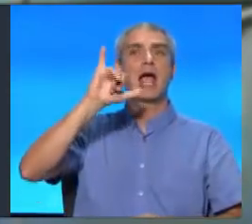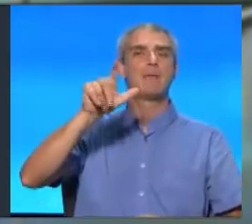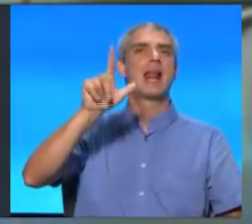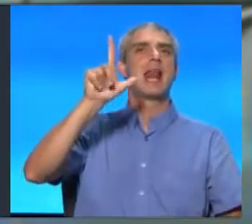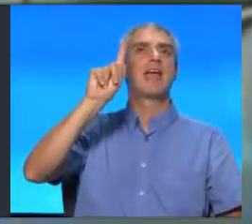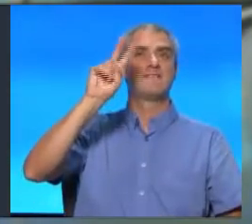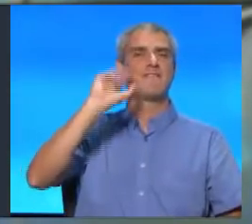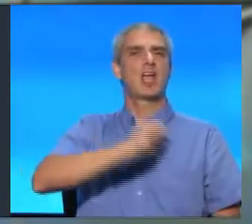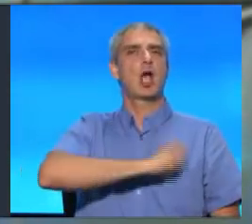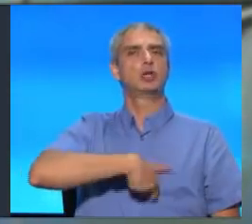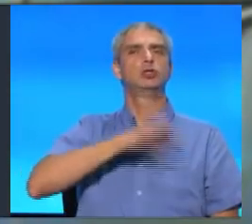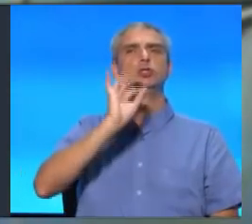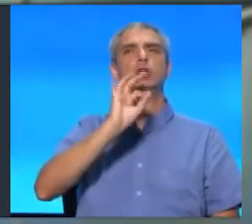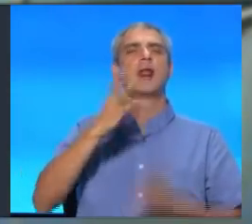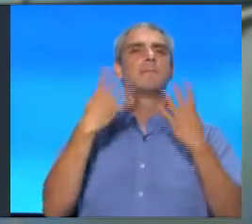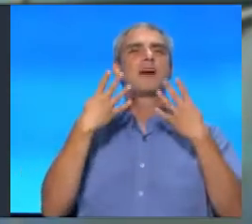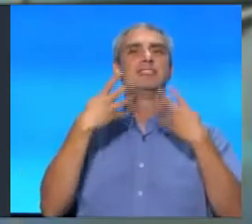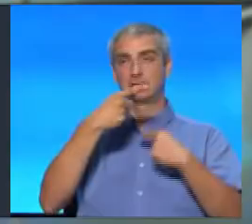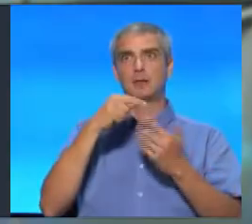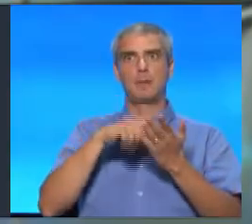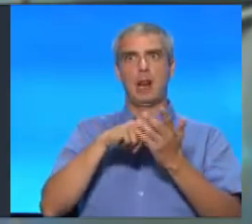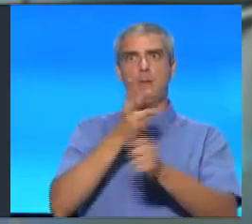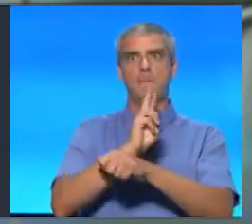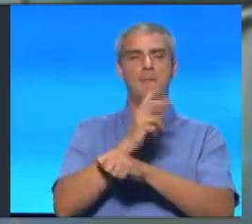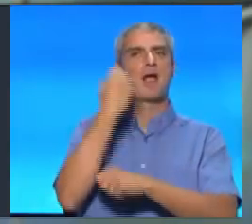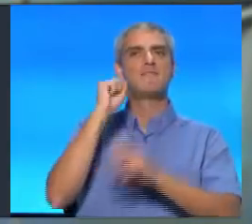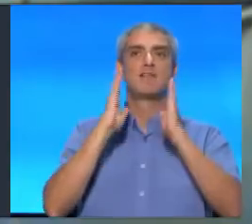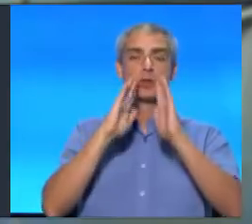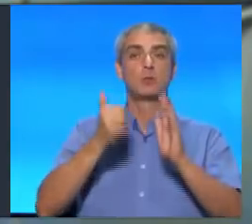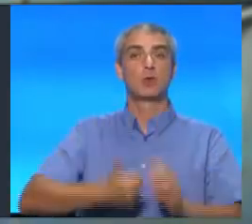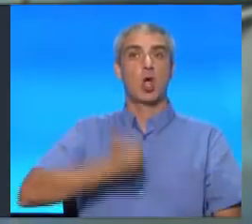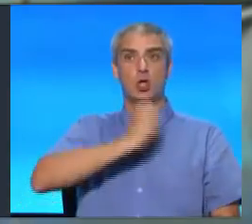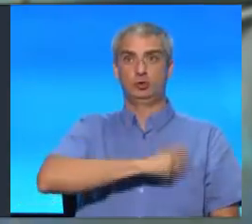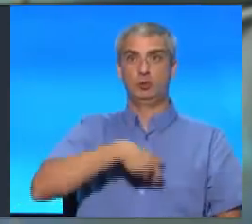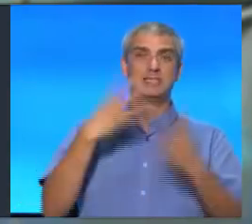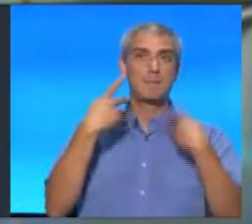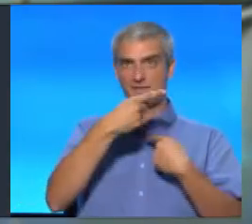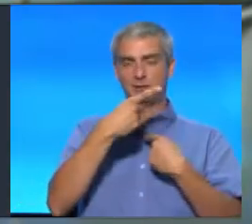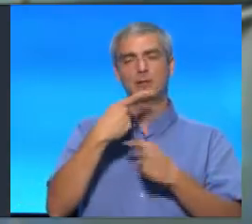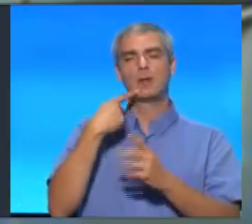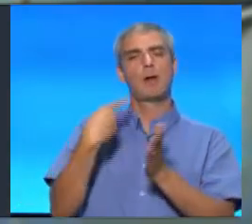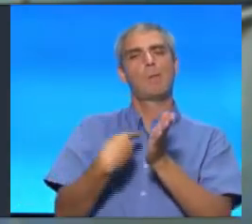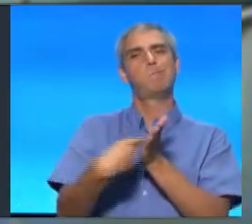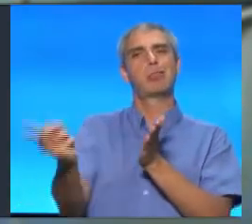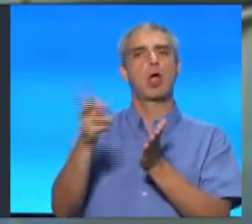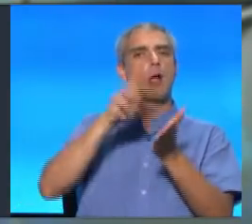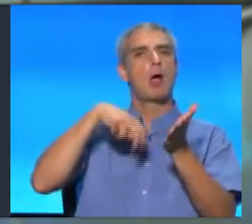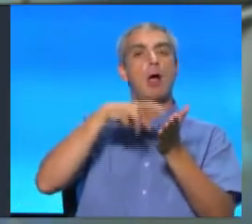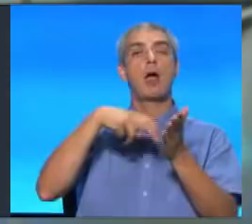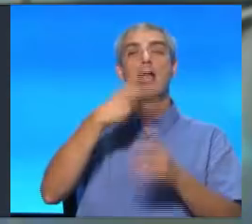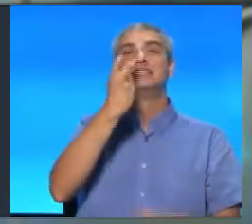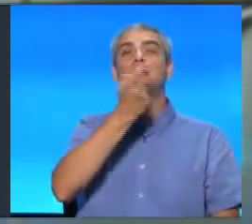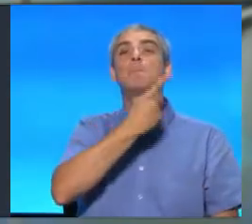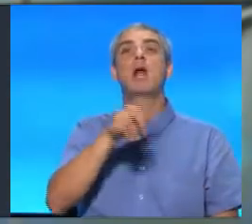שמעון בחשד למרמה והפרת אמונים. על פי החשד, ראש המועצה פעל למתן פטור מהיטלים בסך יותר מ-20 מיליון